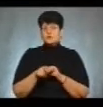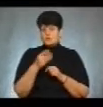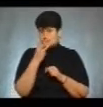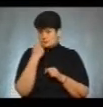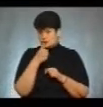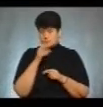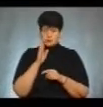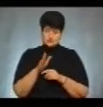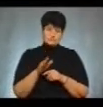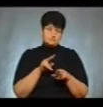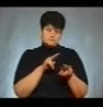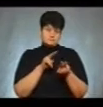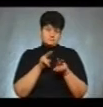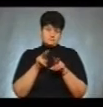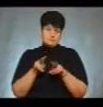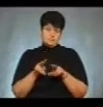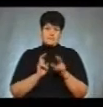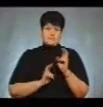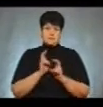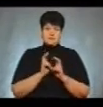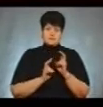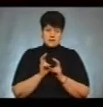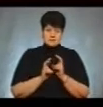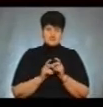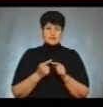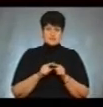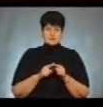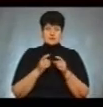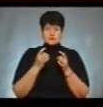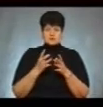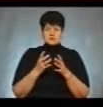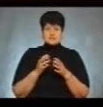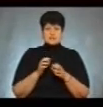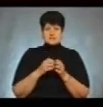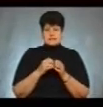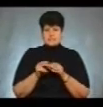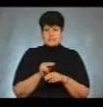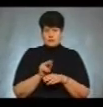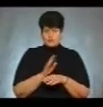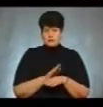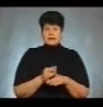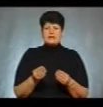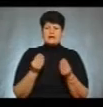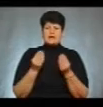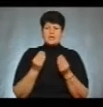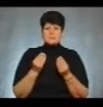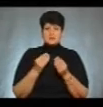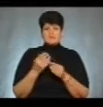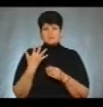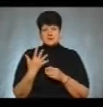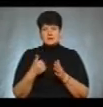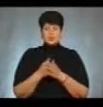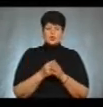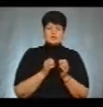роки будуть під контролем підприємства, які... Це поточний, середній, середній ремонт? Поточний ремонт. А на капітальний? На капітальний буде від 5 до 10